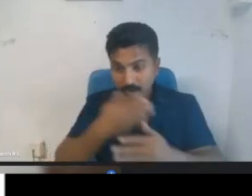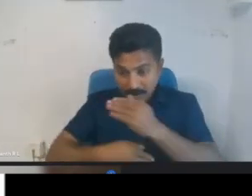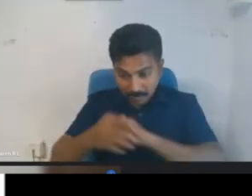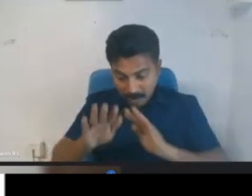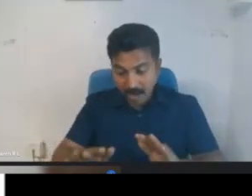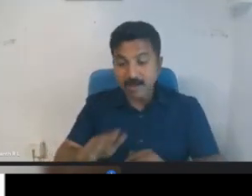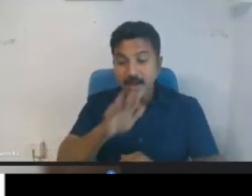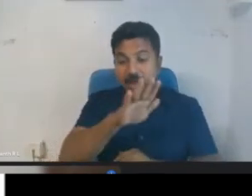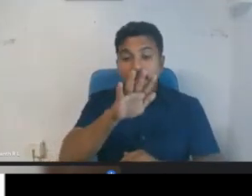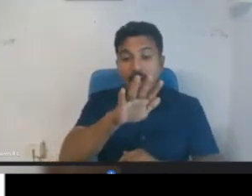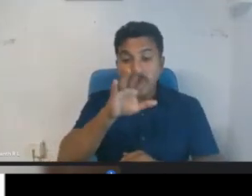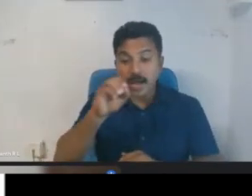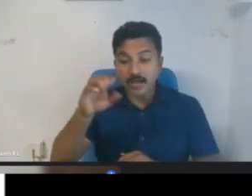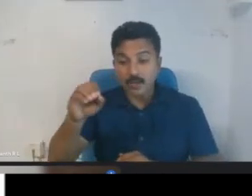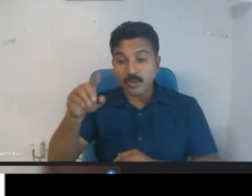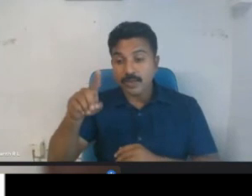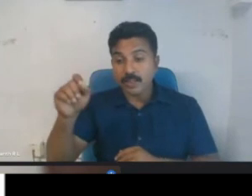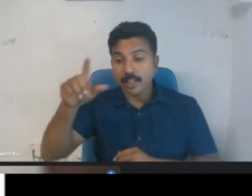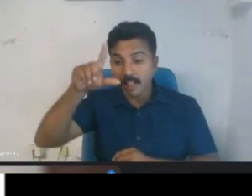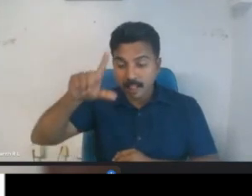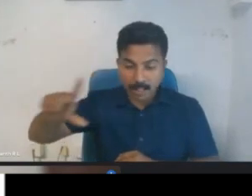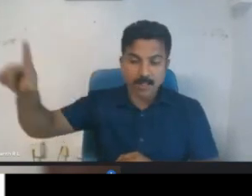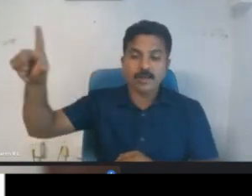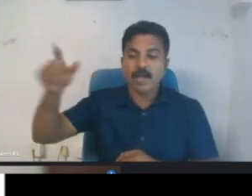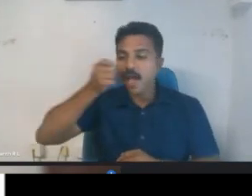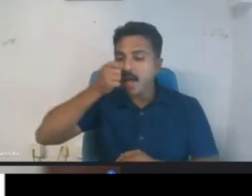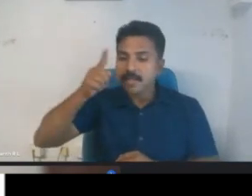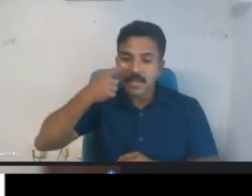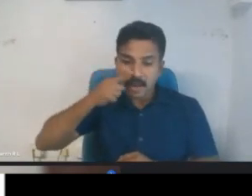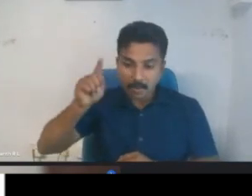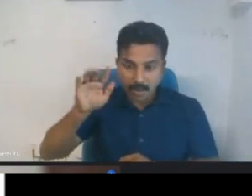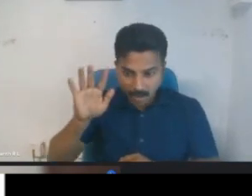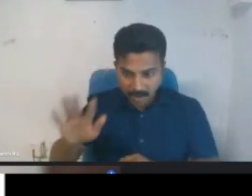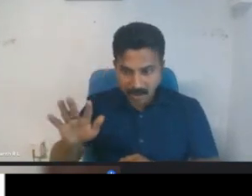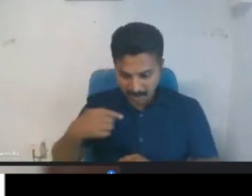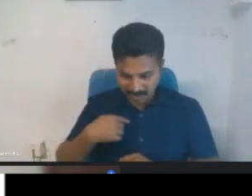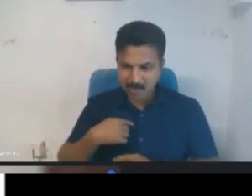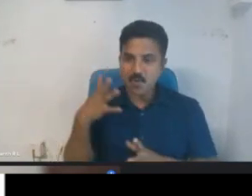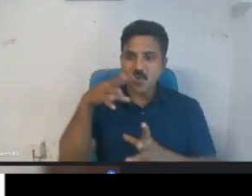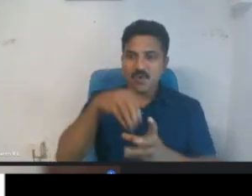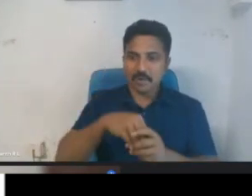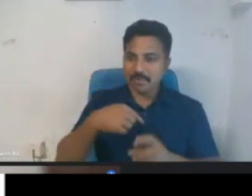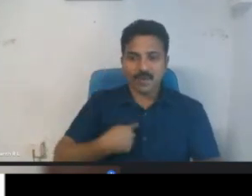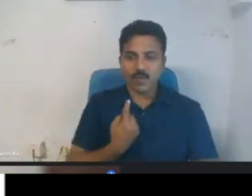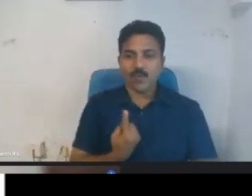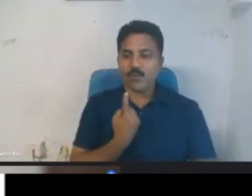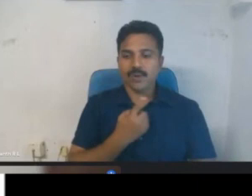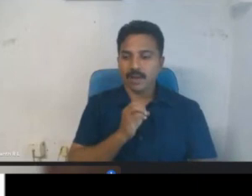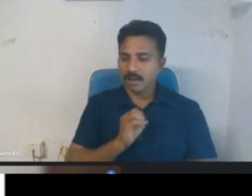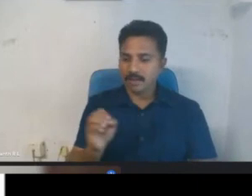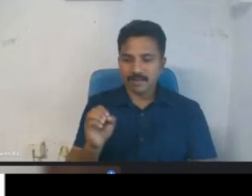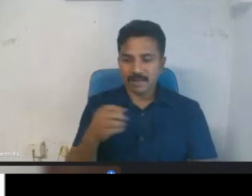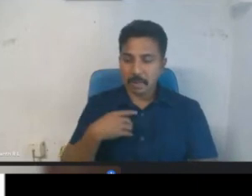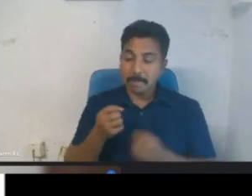500 ദശലക്ഷത്തോളം മാതാപിതാക്കളും ഇത്തരത്തിൽ നിങ്ങളുടെ കൂടെയുണ്ട്. അതിൽ ഒരാളാണ് നിങ്ങളെന്ന് നിങ്ങൾ മനസ്സിലാക്കുക എന്നുള്ളതാണ്. അതായത് നിങ്ങളുടെ കുഞ്ഞിന്റെ